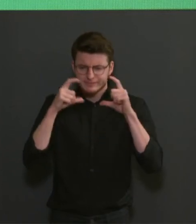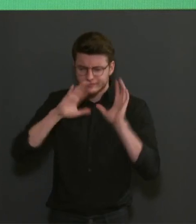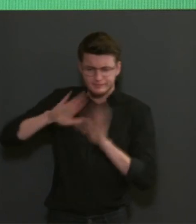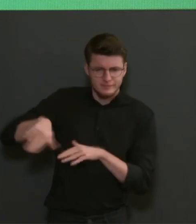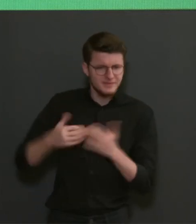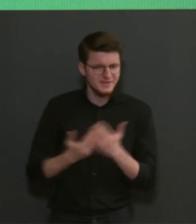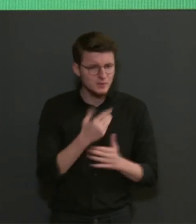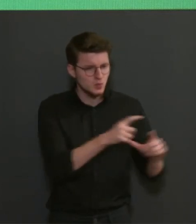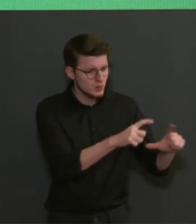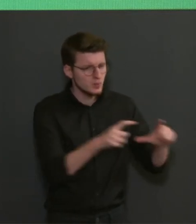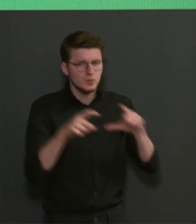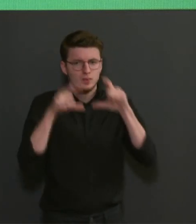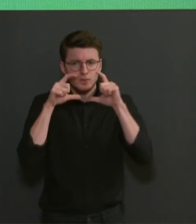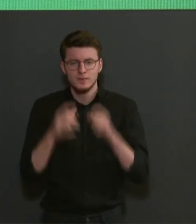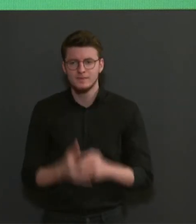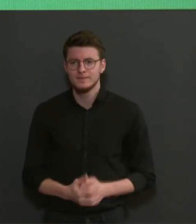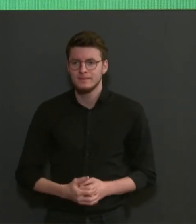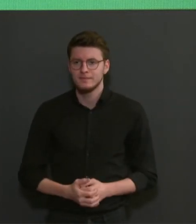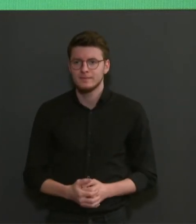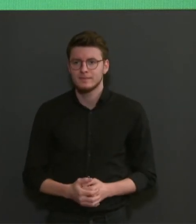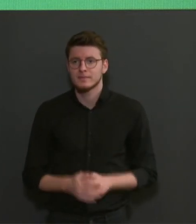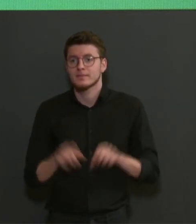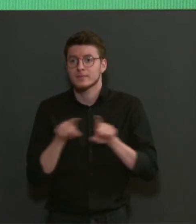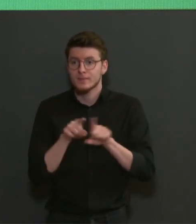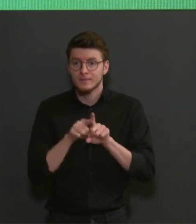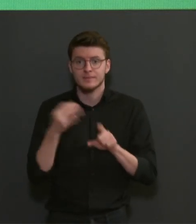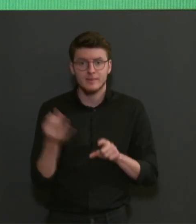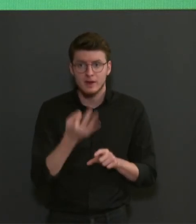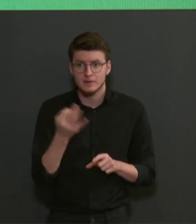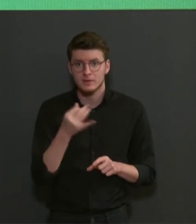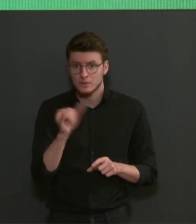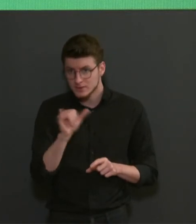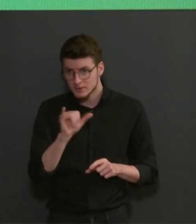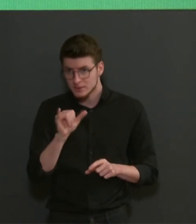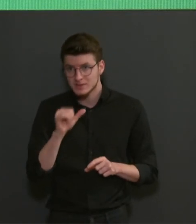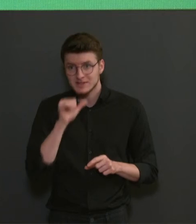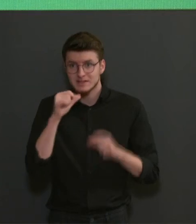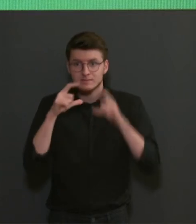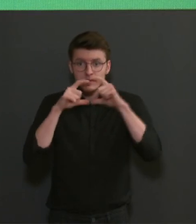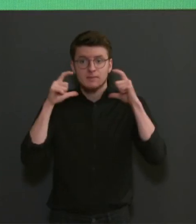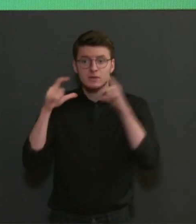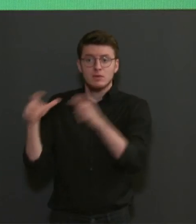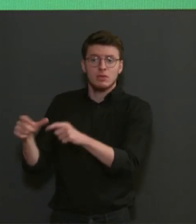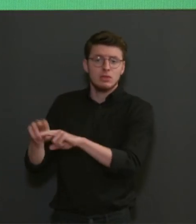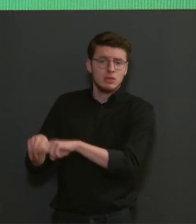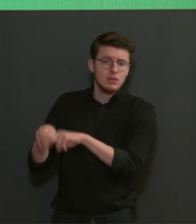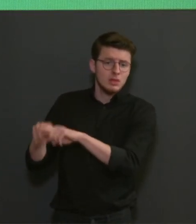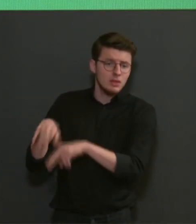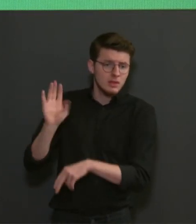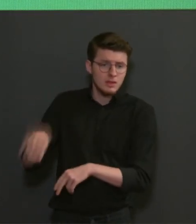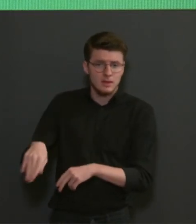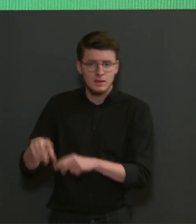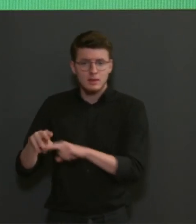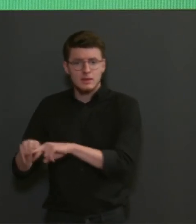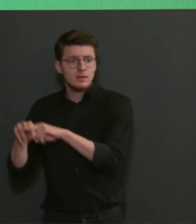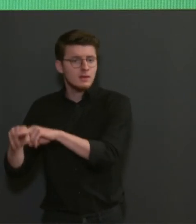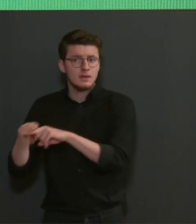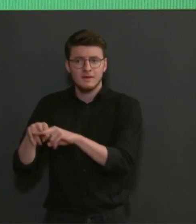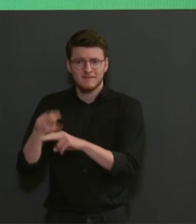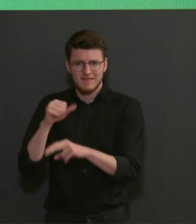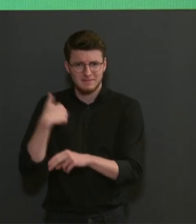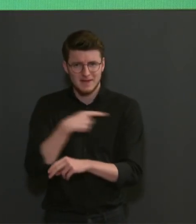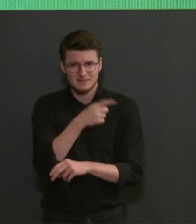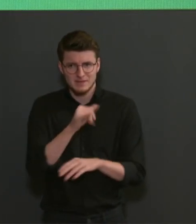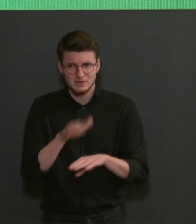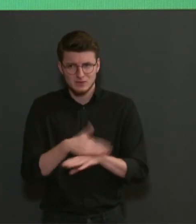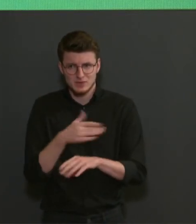En belangrijk, laat een mondmasker nooit rondslingeren. Mensen leggen het masker vaak neer op dezelfde tafel of